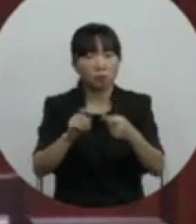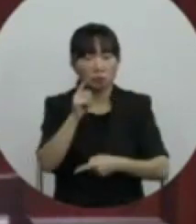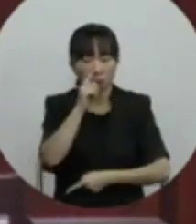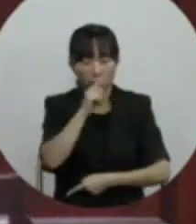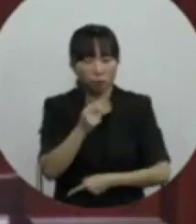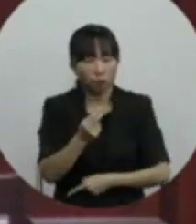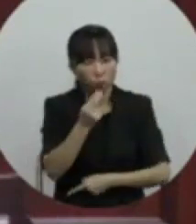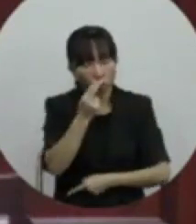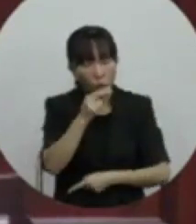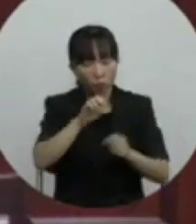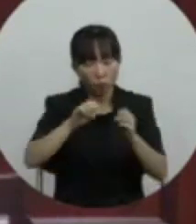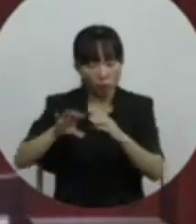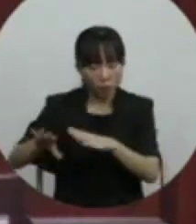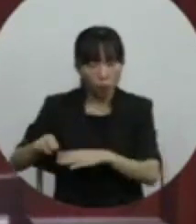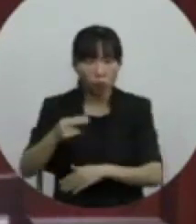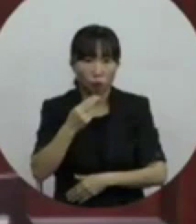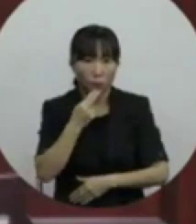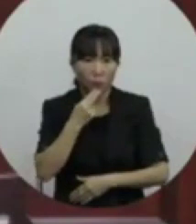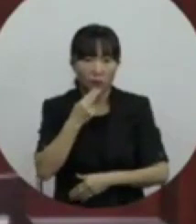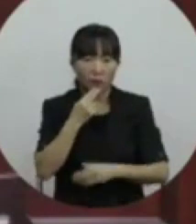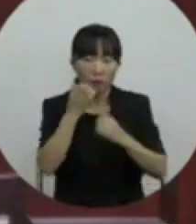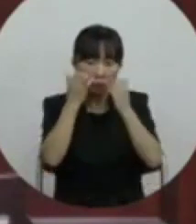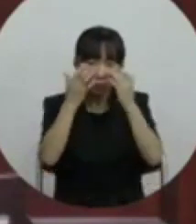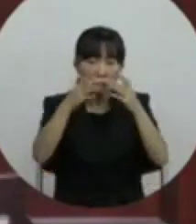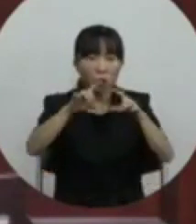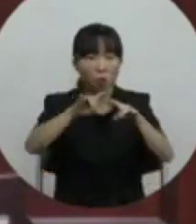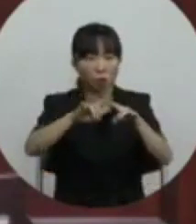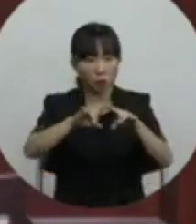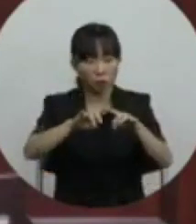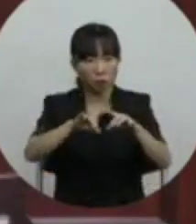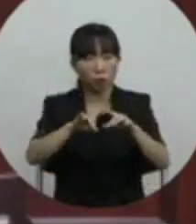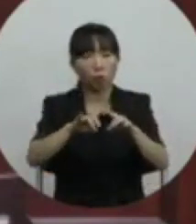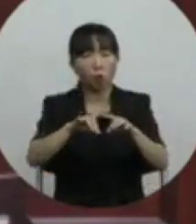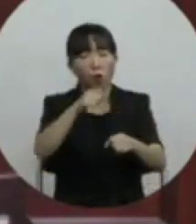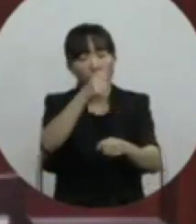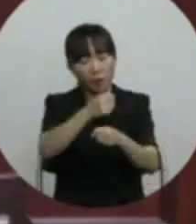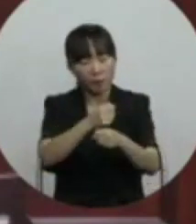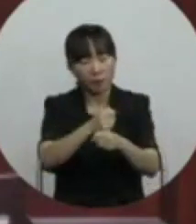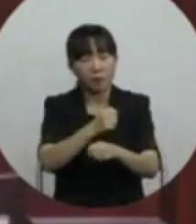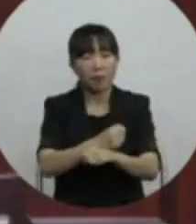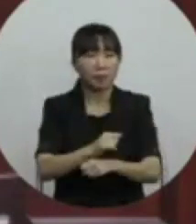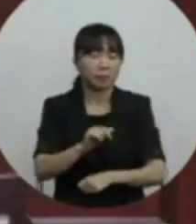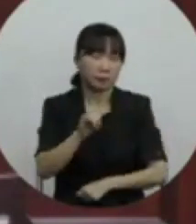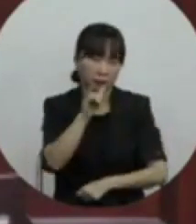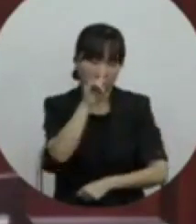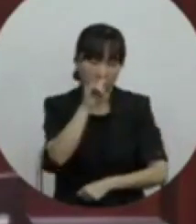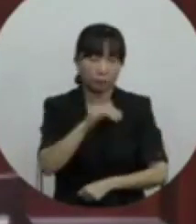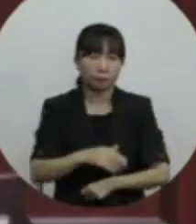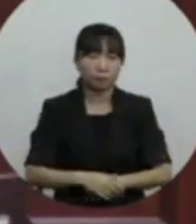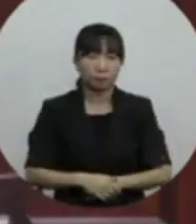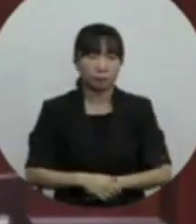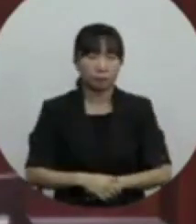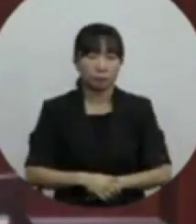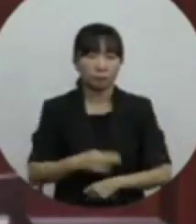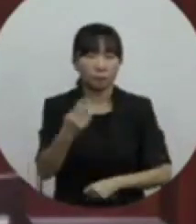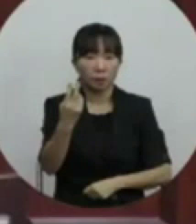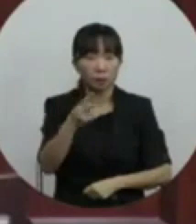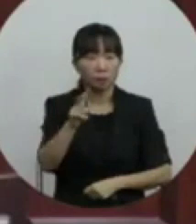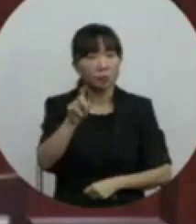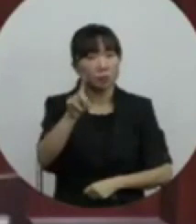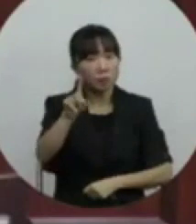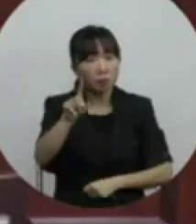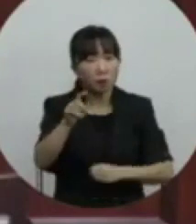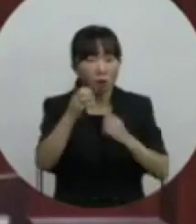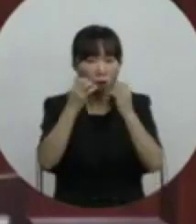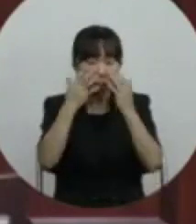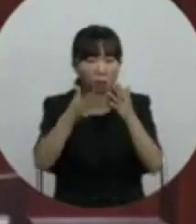온실가스를 배출하지 않는 신재생 에너지로 충당하겠다는 것입니다. 2021년에 발간된